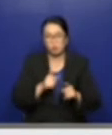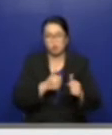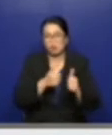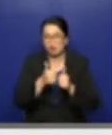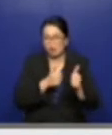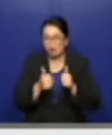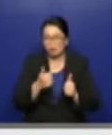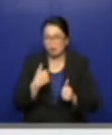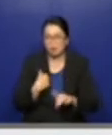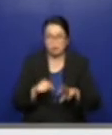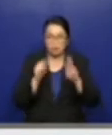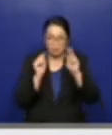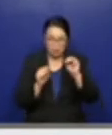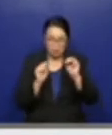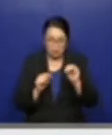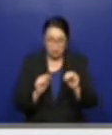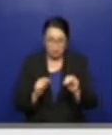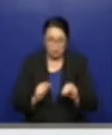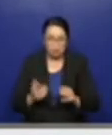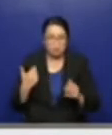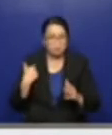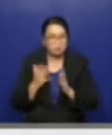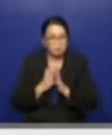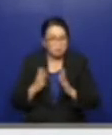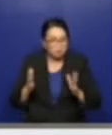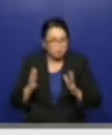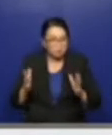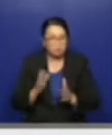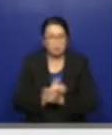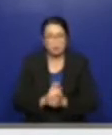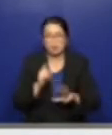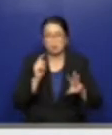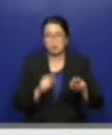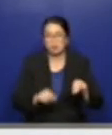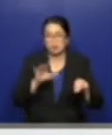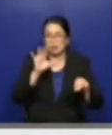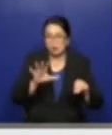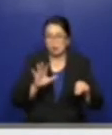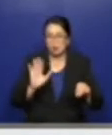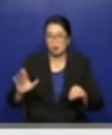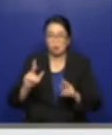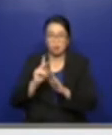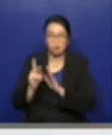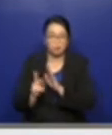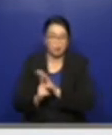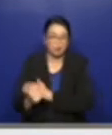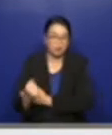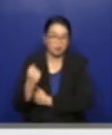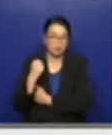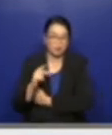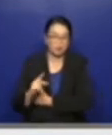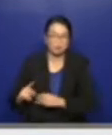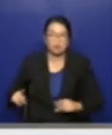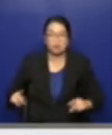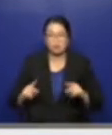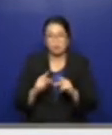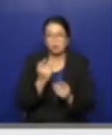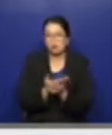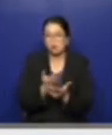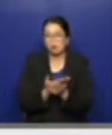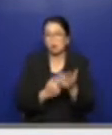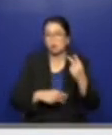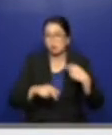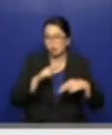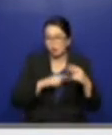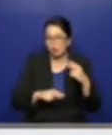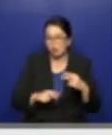าตรามากนะครับในมาตรา5ของกฎหมายฉบับนี้ได้ให้อำนาจกระทรวงการคลังเป็นผู้